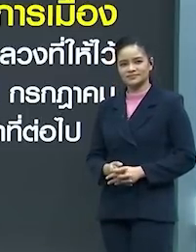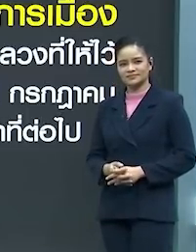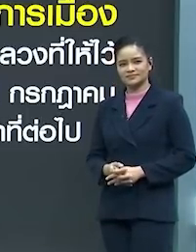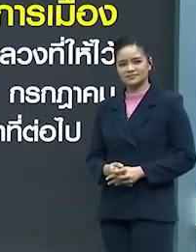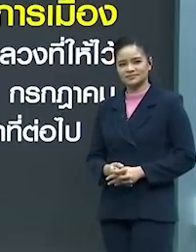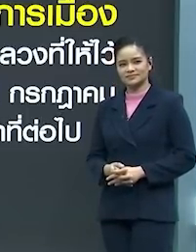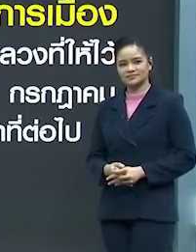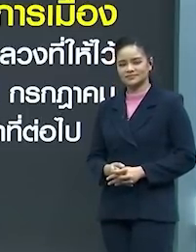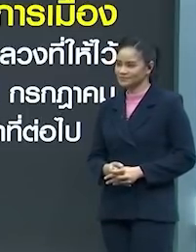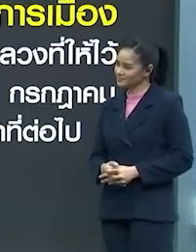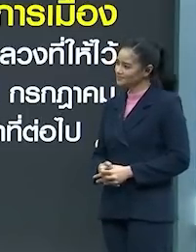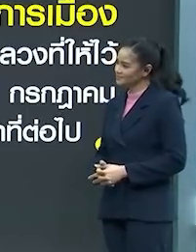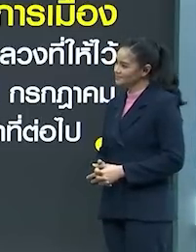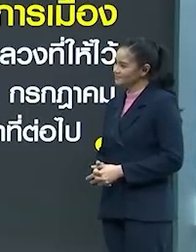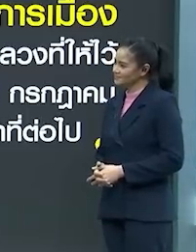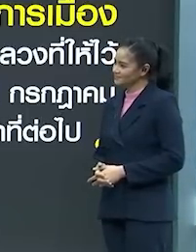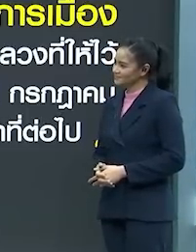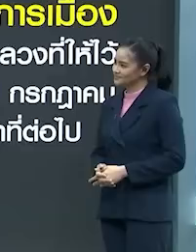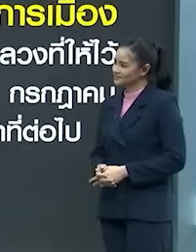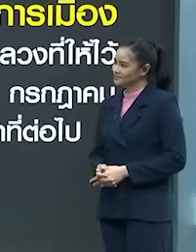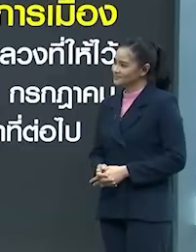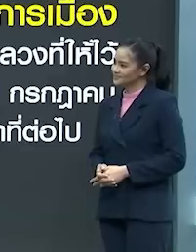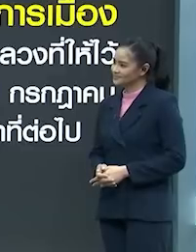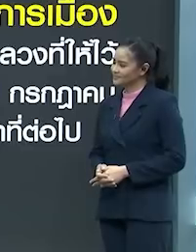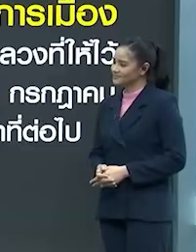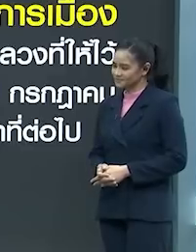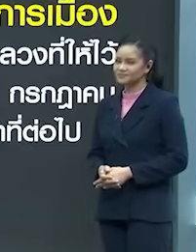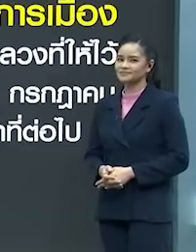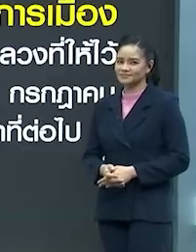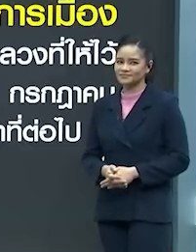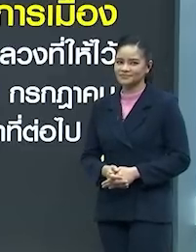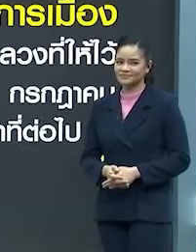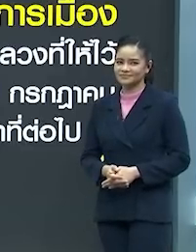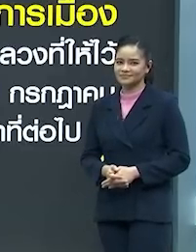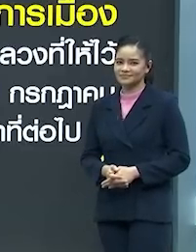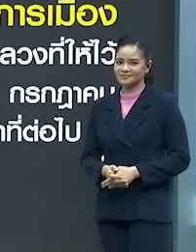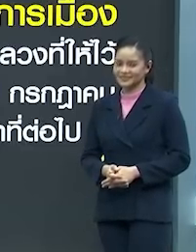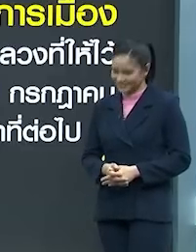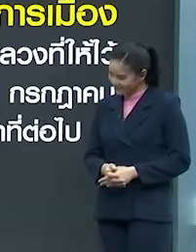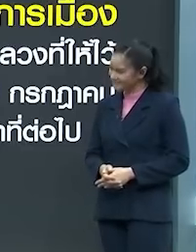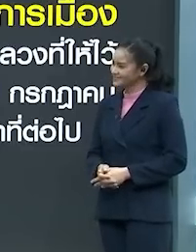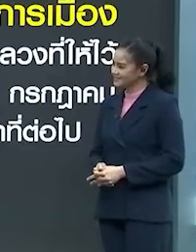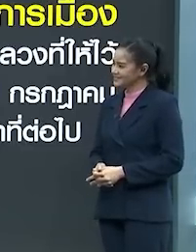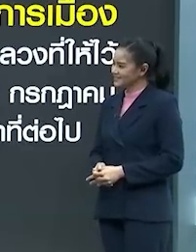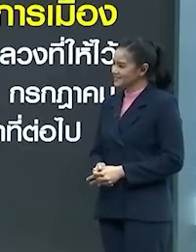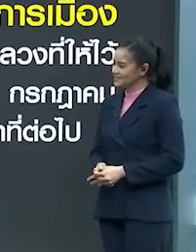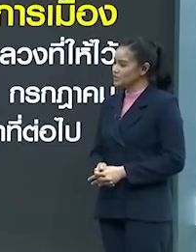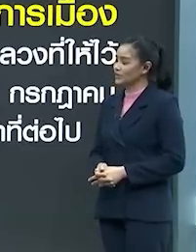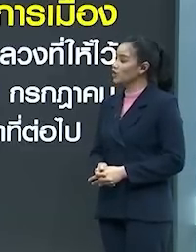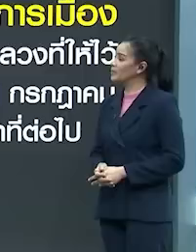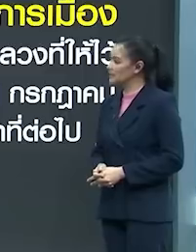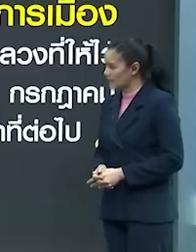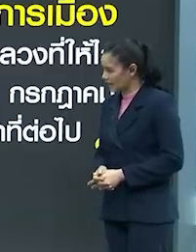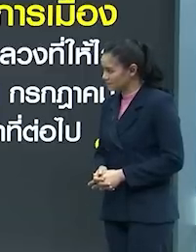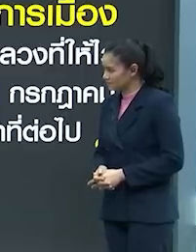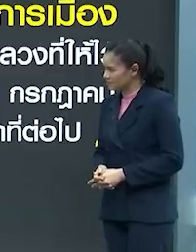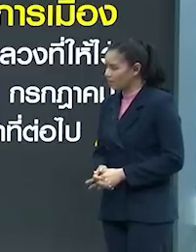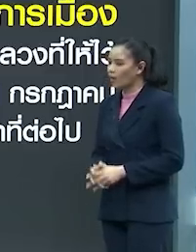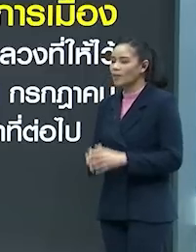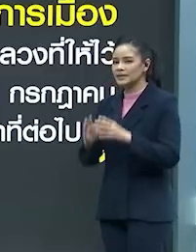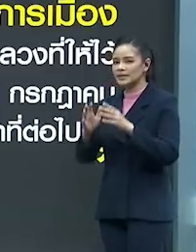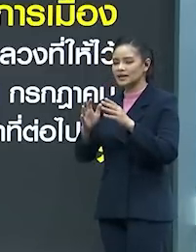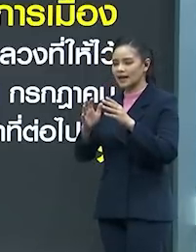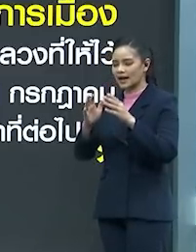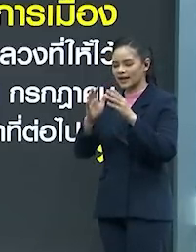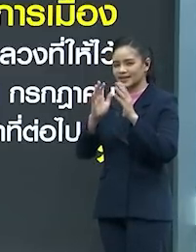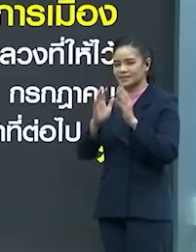ญัตติอย่างญัตติมาตรา 112ก็เป็นการพิจารณาของท่านรองประธานคนที่ 1คุณสุชาติตันเจริญซึ่งตรงนั้นก็ไม่ได้รับไม่ได้